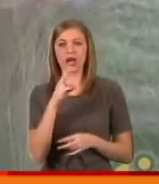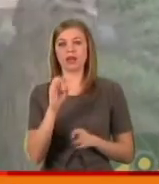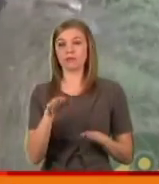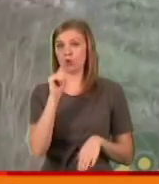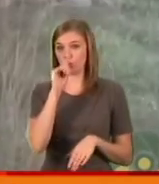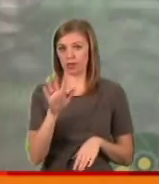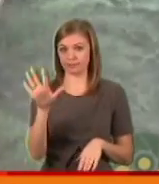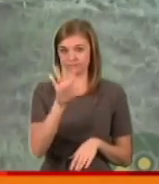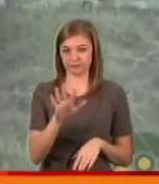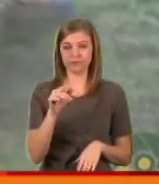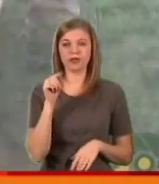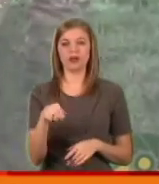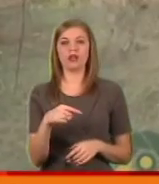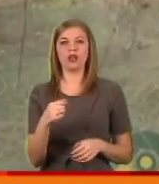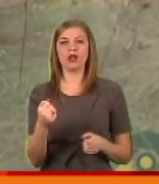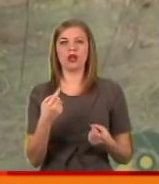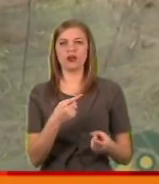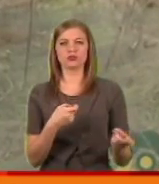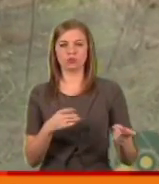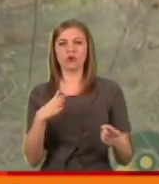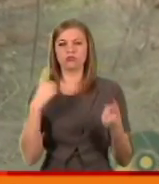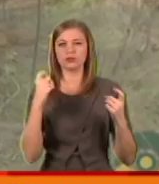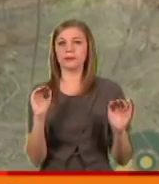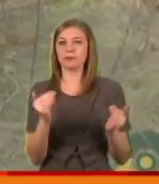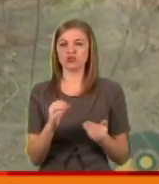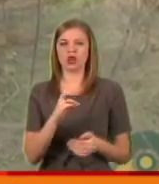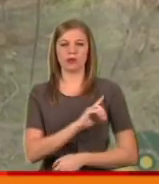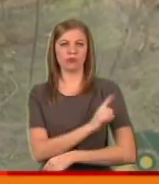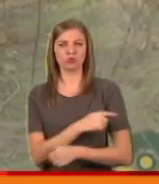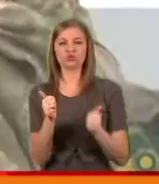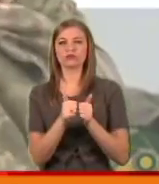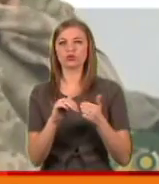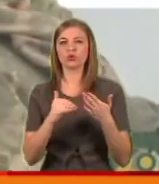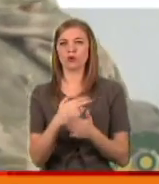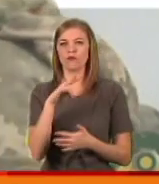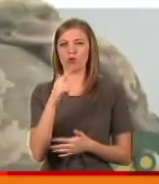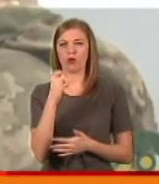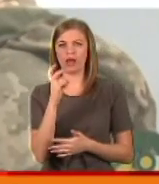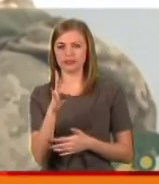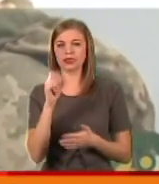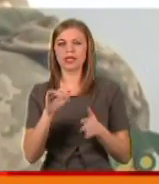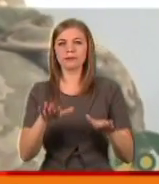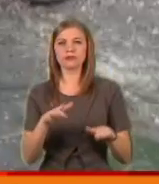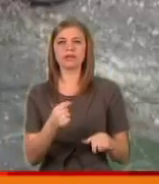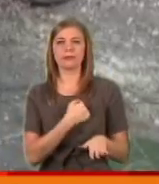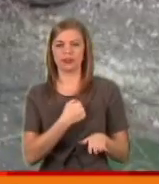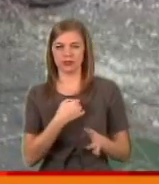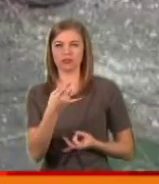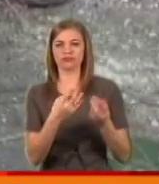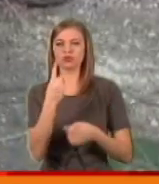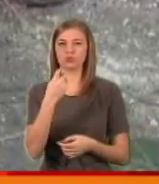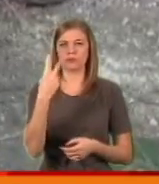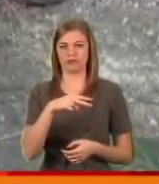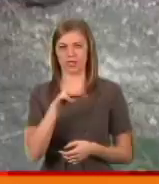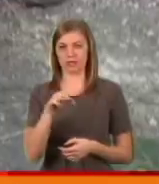на Луганському напрямку зброя гуркотіла рідше, але потужно поблизу Новолуганську. На позиції бійців сипонули